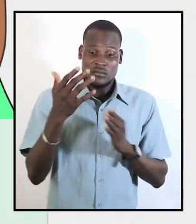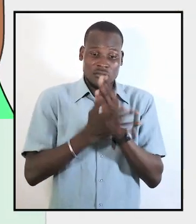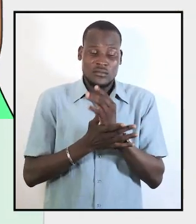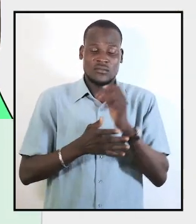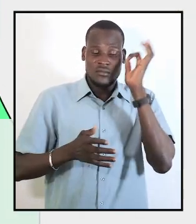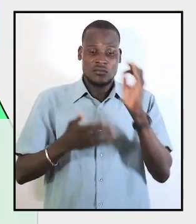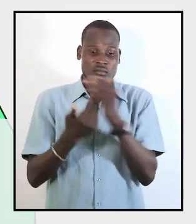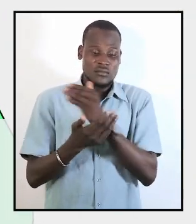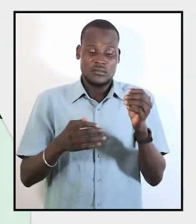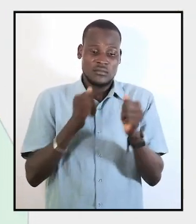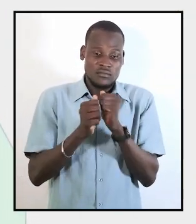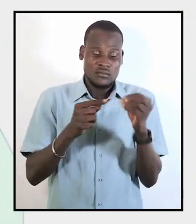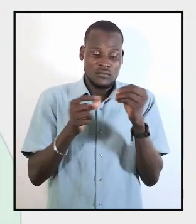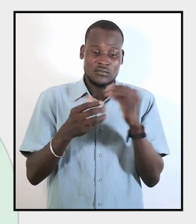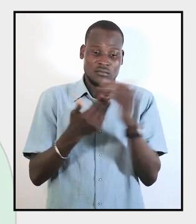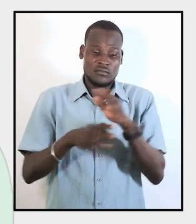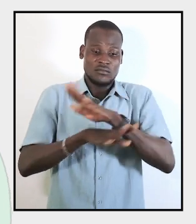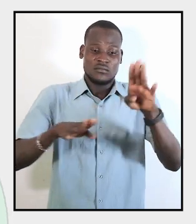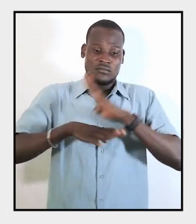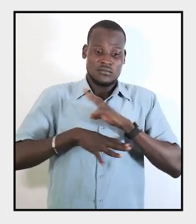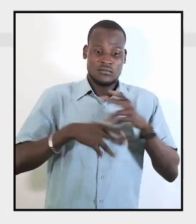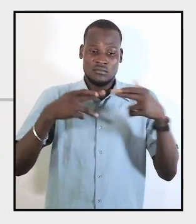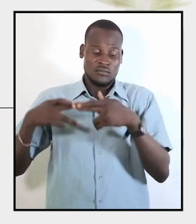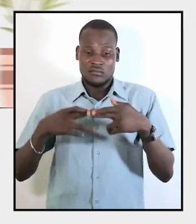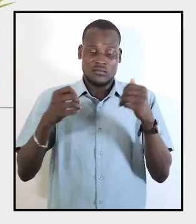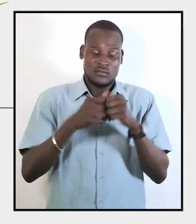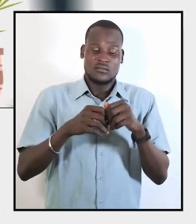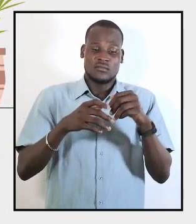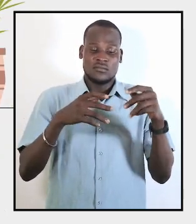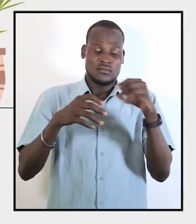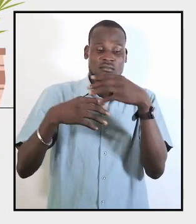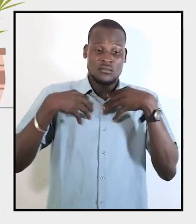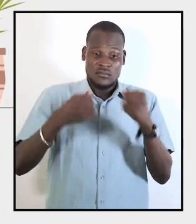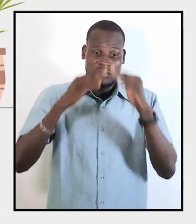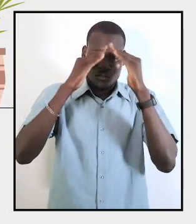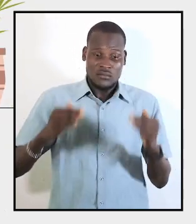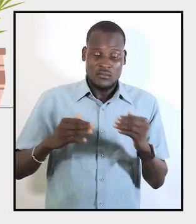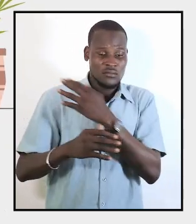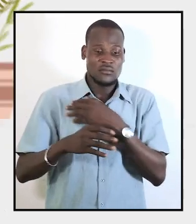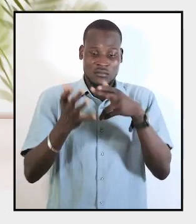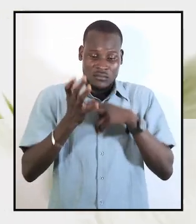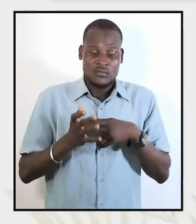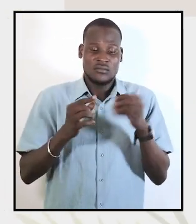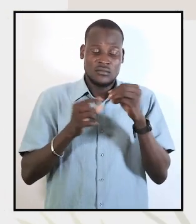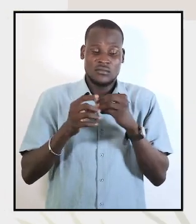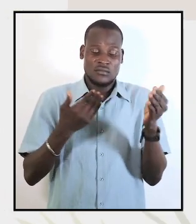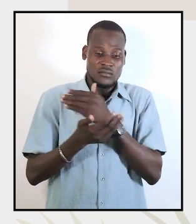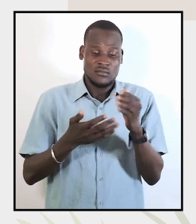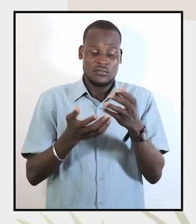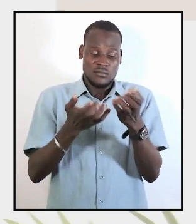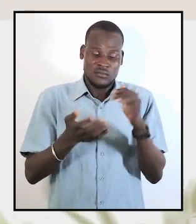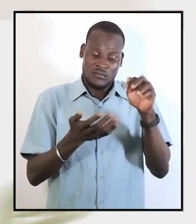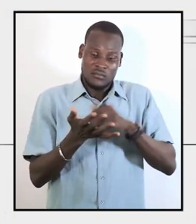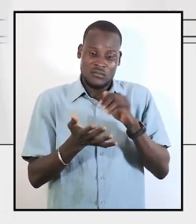problème ou toute insatisfaction en lien avec la prestation de l'établissement de santé reçu et introduit des réclamations au